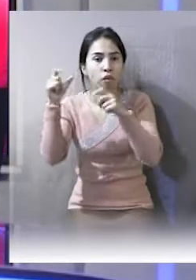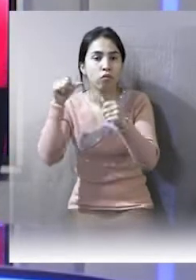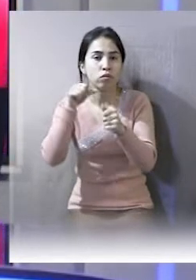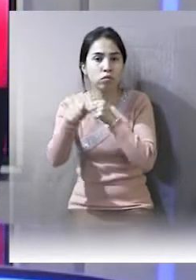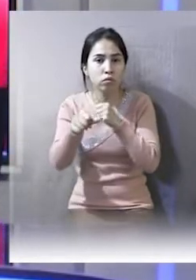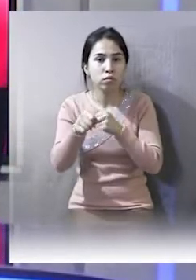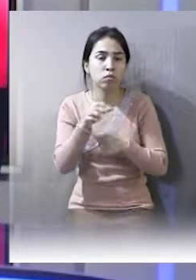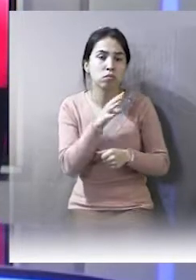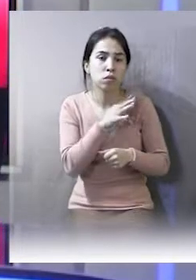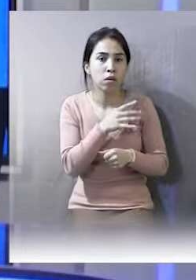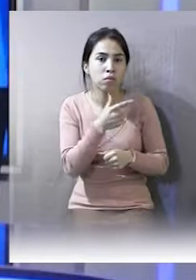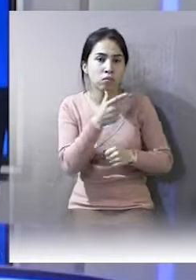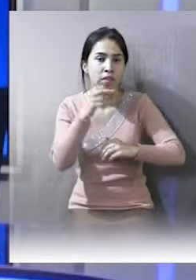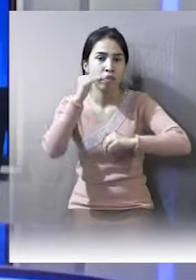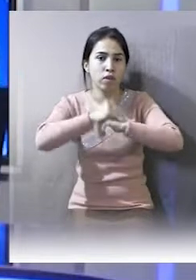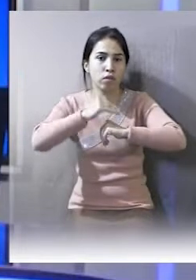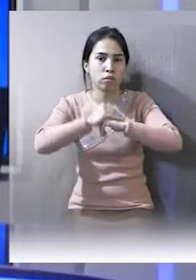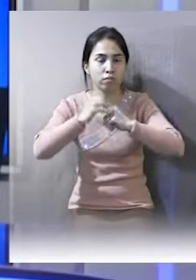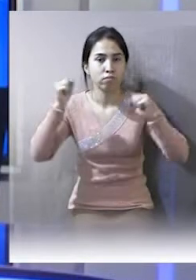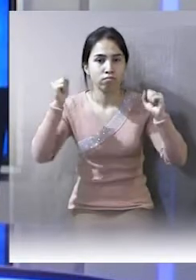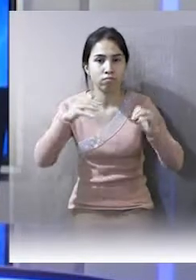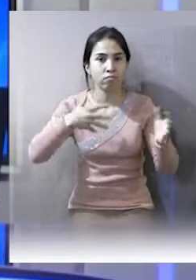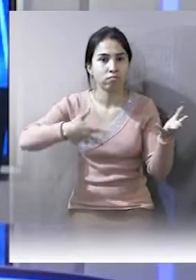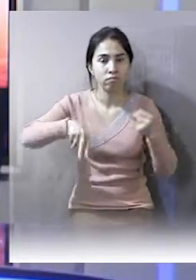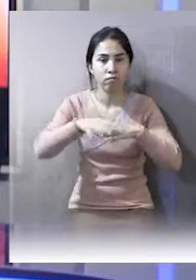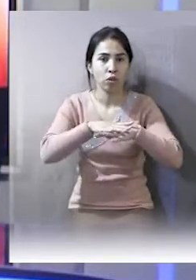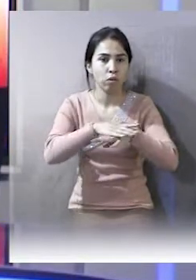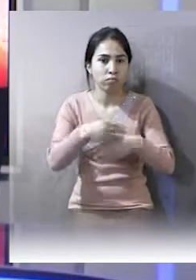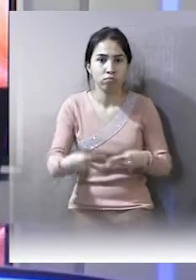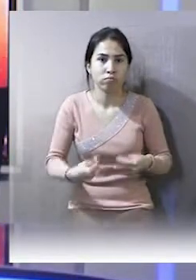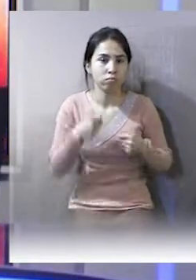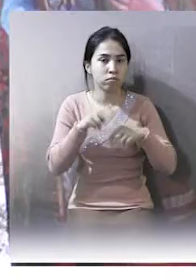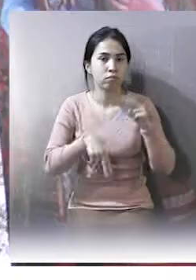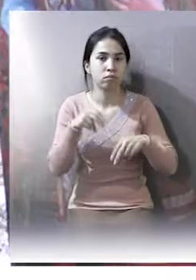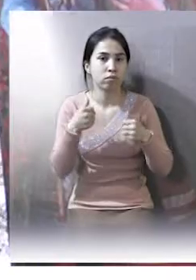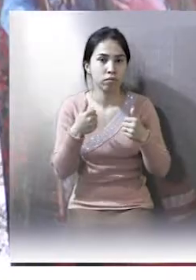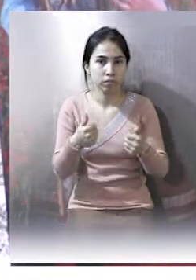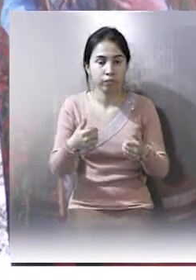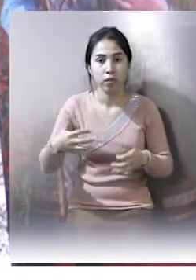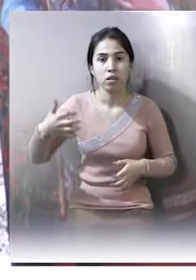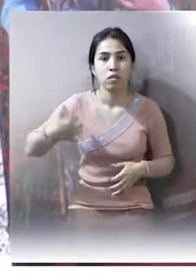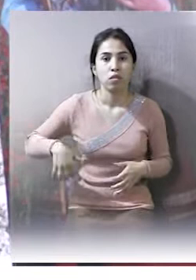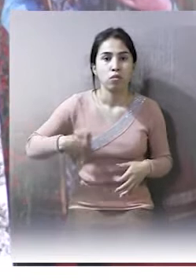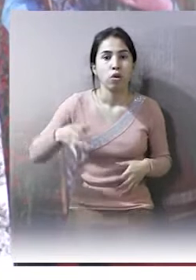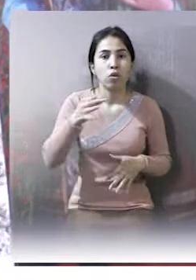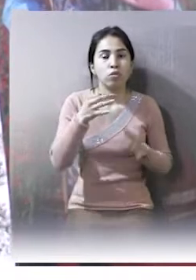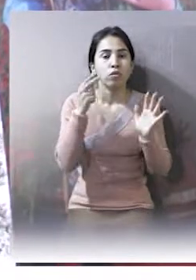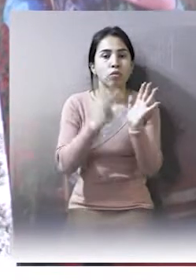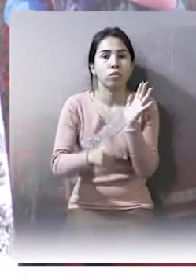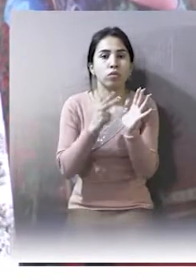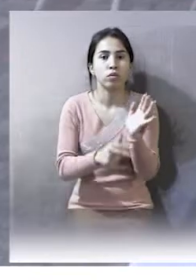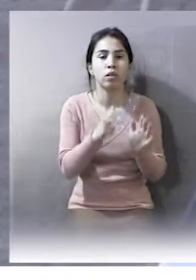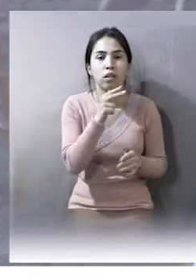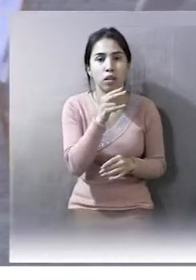танысты. Ерекше форматта өткен кеш көрерменге керемет әсер сыйлады. Жамбыл облысының 80 жылдығына